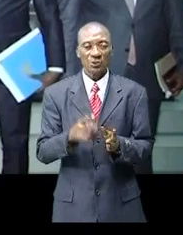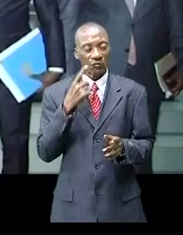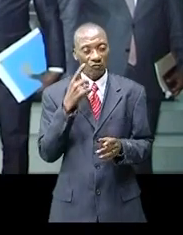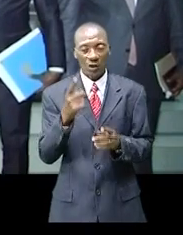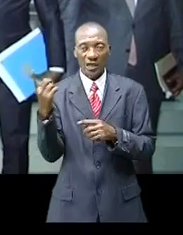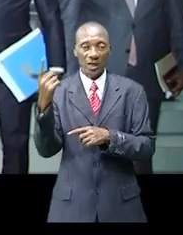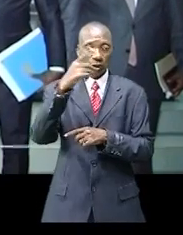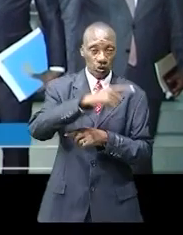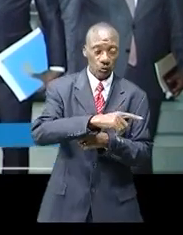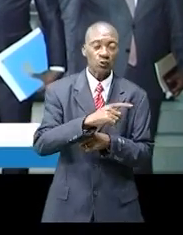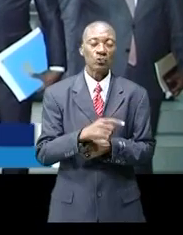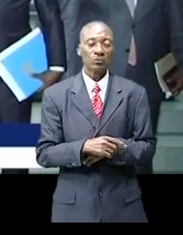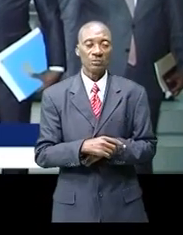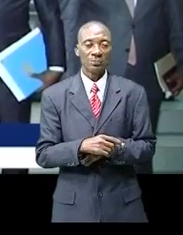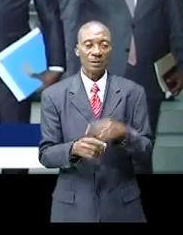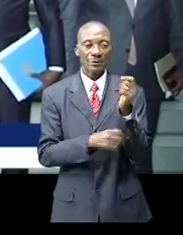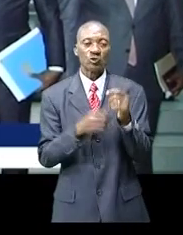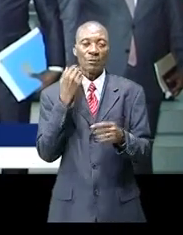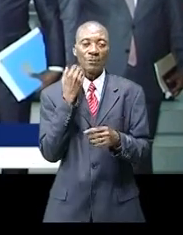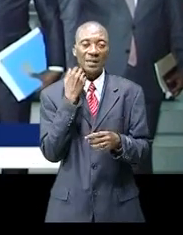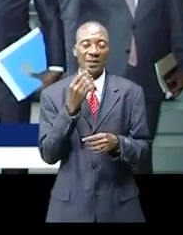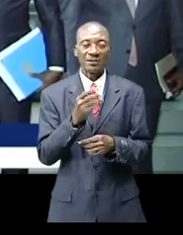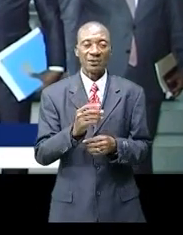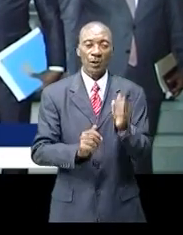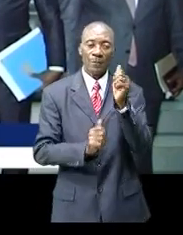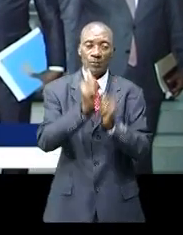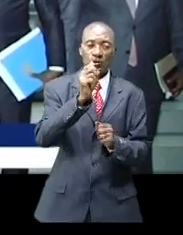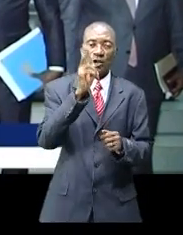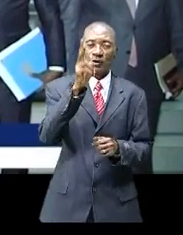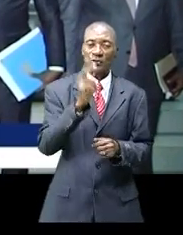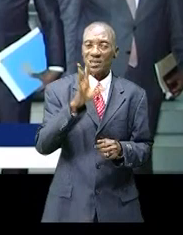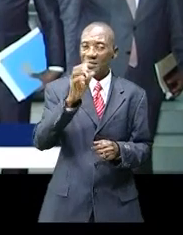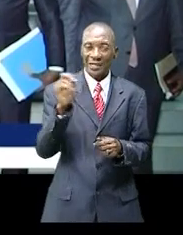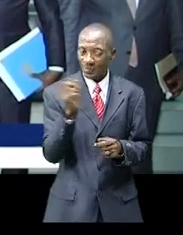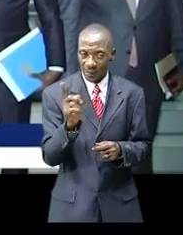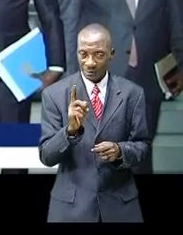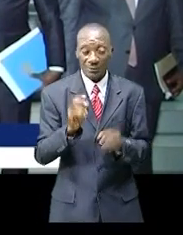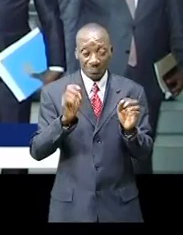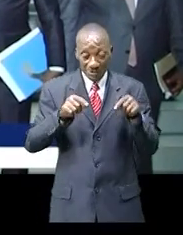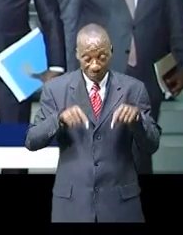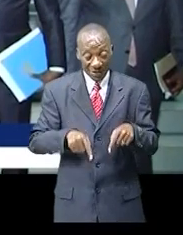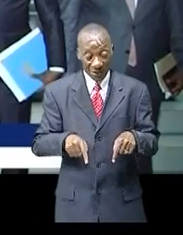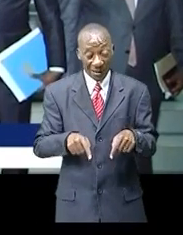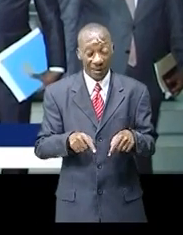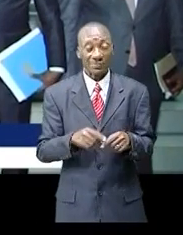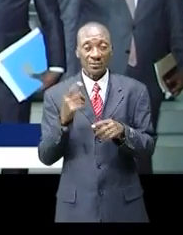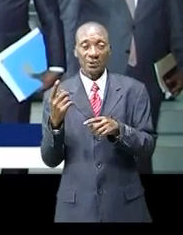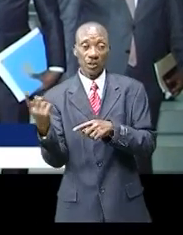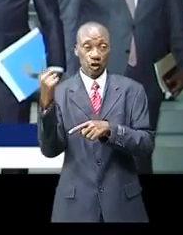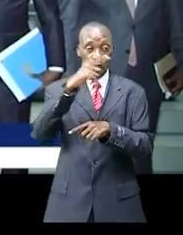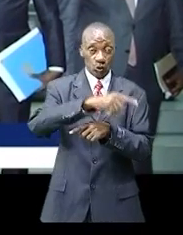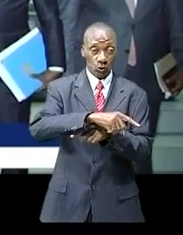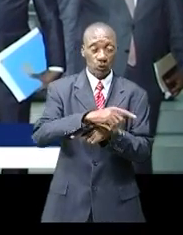contaminés de plus de 250. Mais maintenant, nous avons une moyenne journalière qui